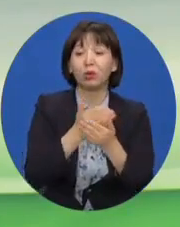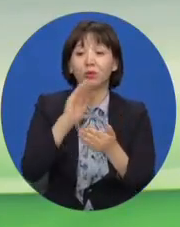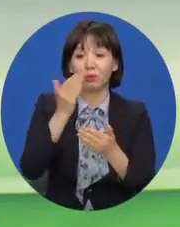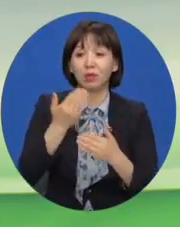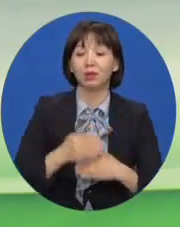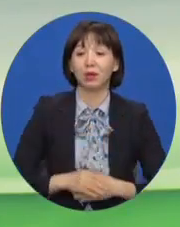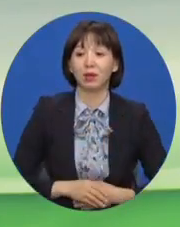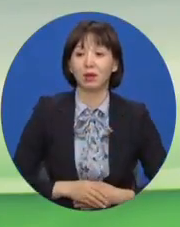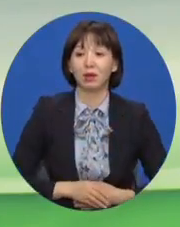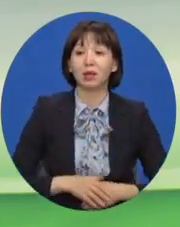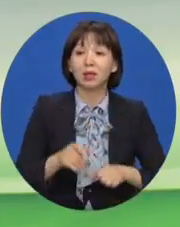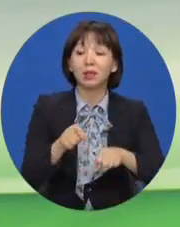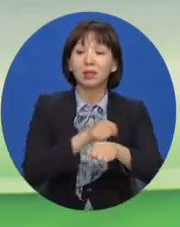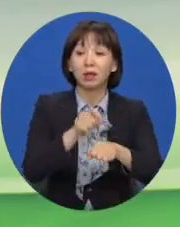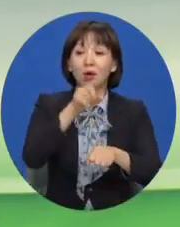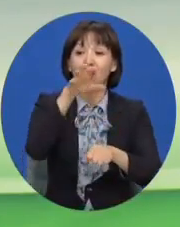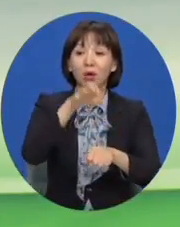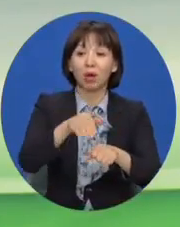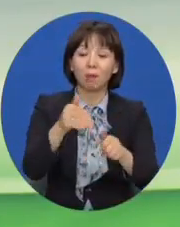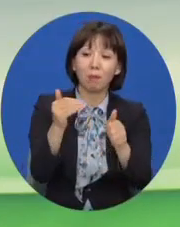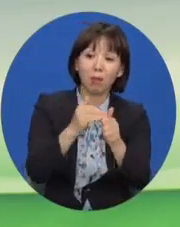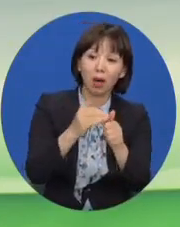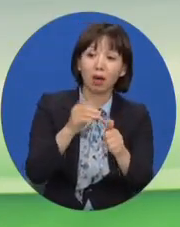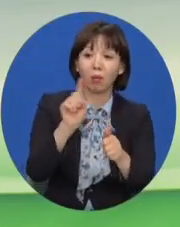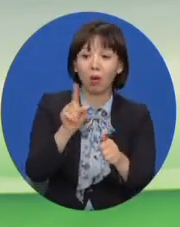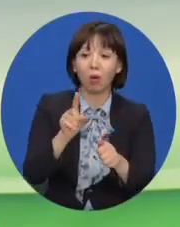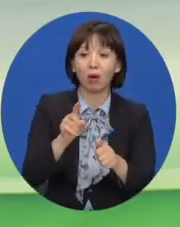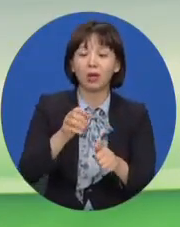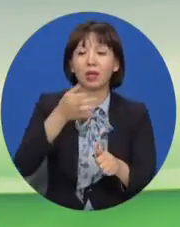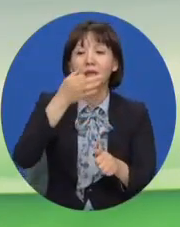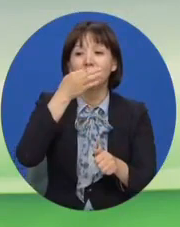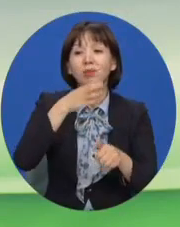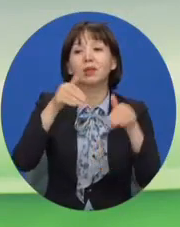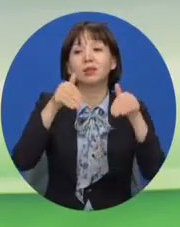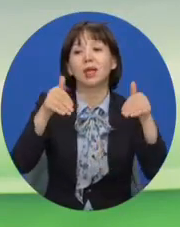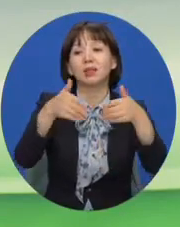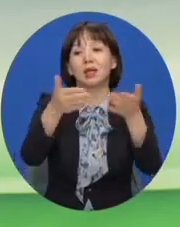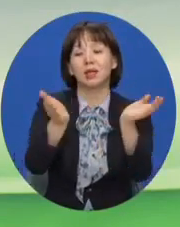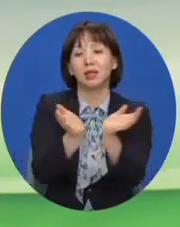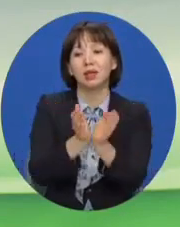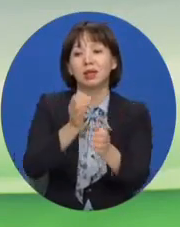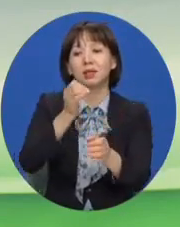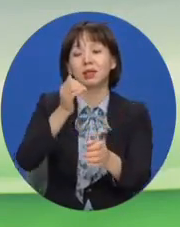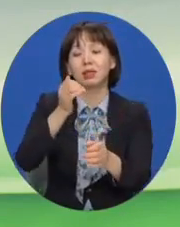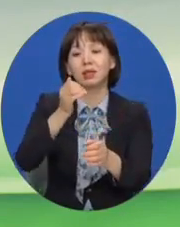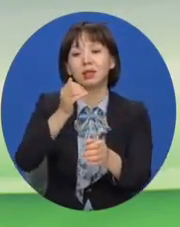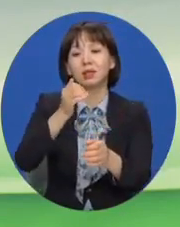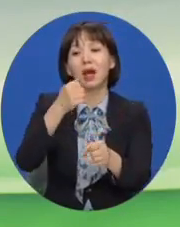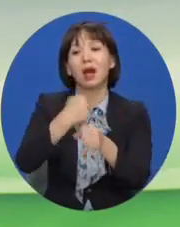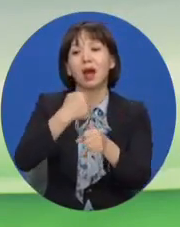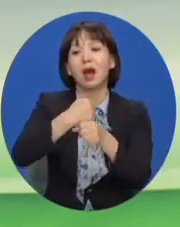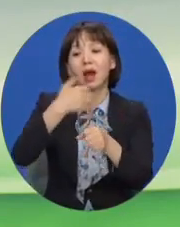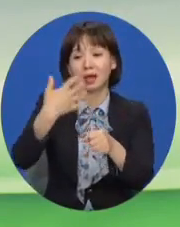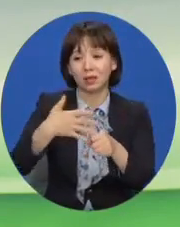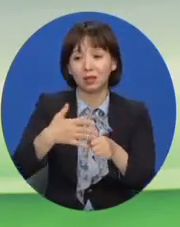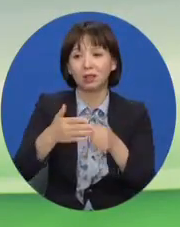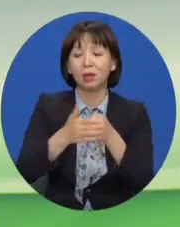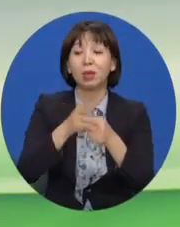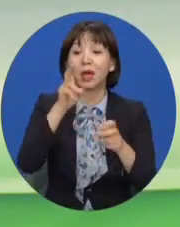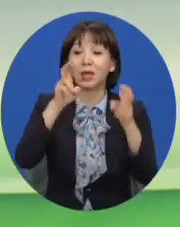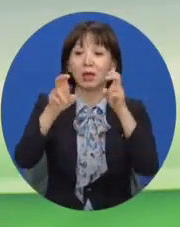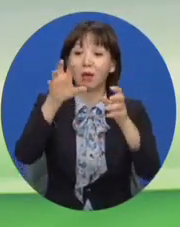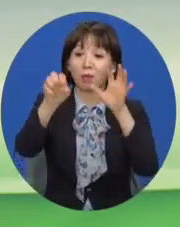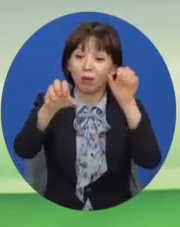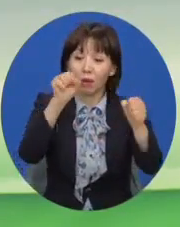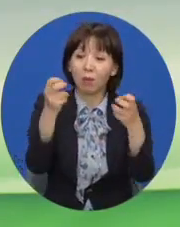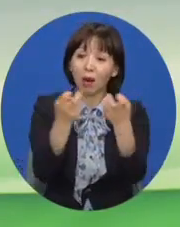같습니다. 특히 이제 거기에 걸림돌이 된다면 역시 열악한 생산 시설 같은 것들을 들 수가 있겠는데요. 이 기업체 유치 방안은 어떤 것들을